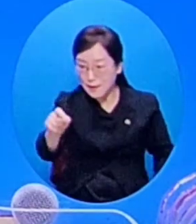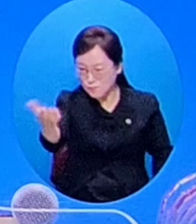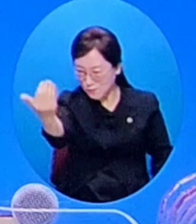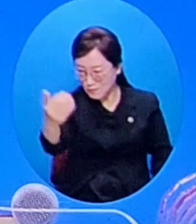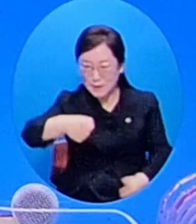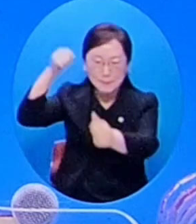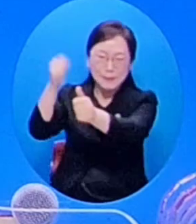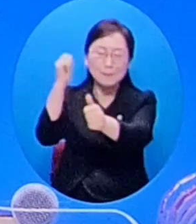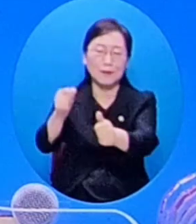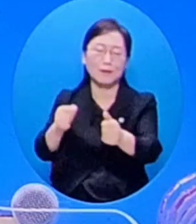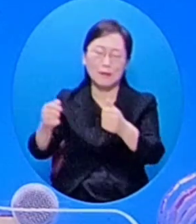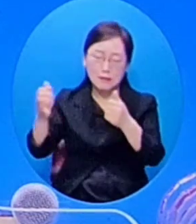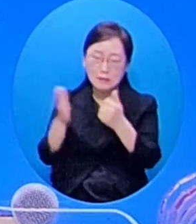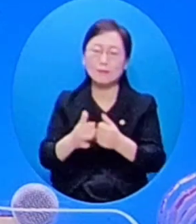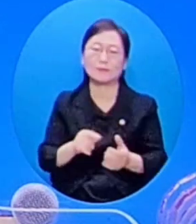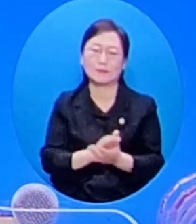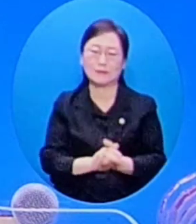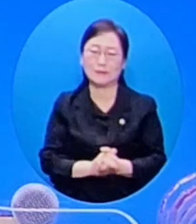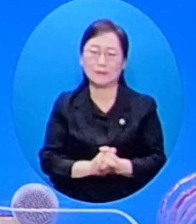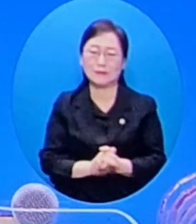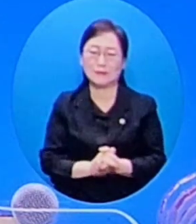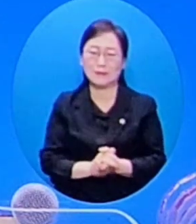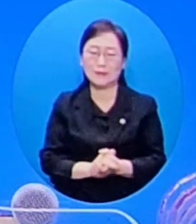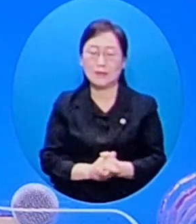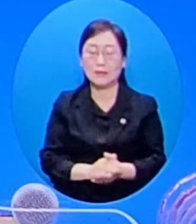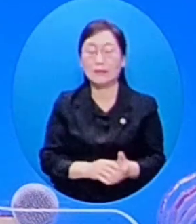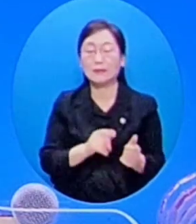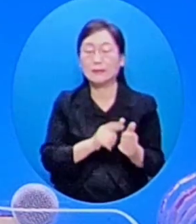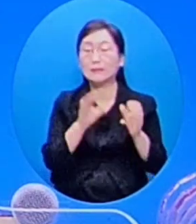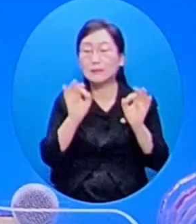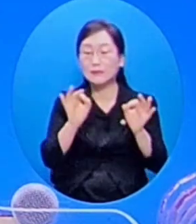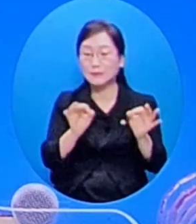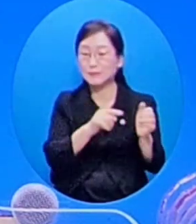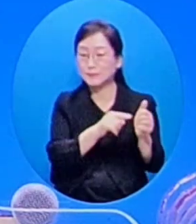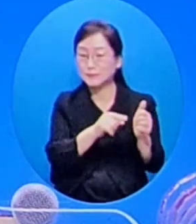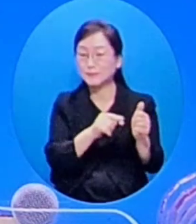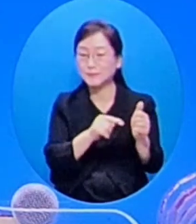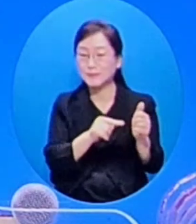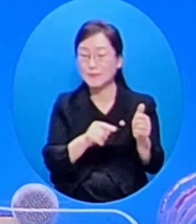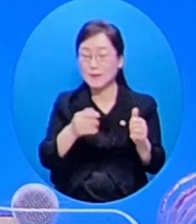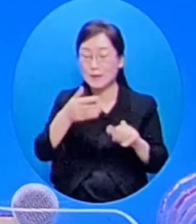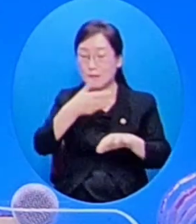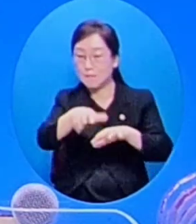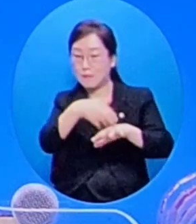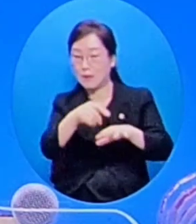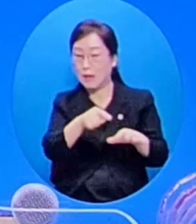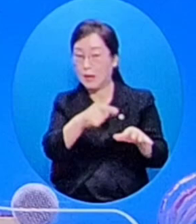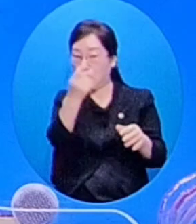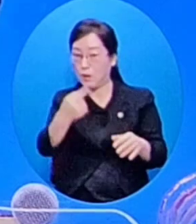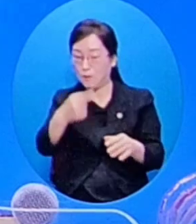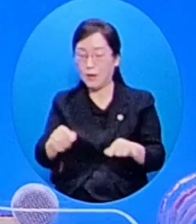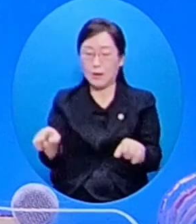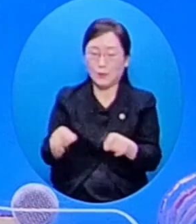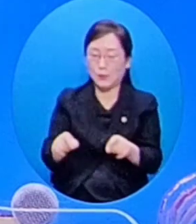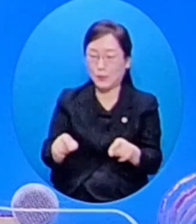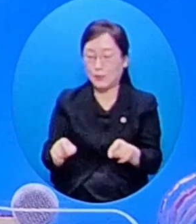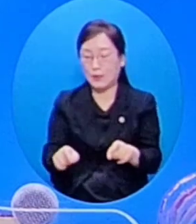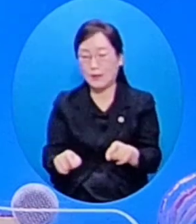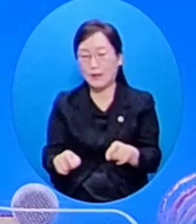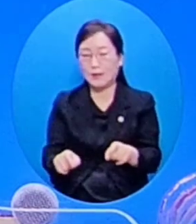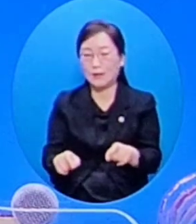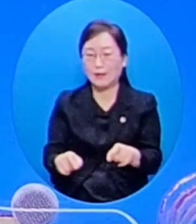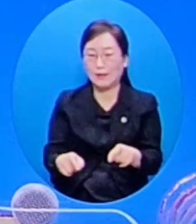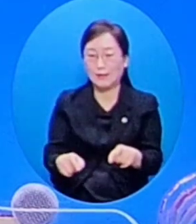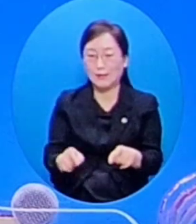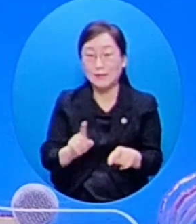맞았으니까. 그래서 이 김익두 깡패를 붙들어 떨면서 어느 때는 너무 행포가 심할